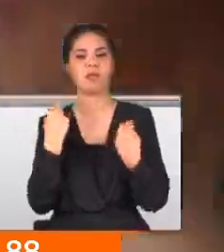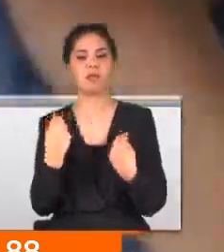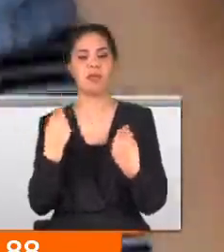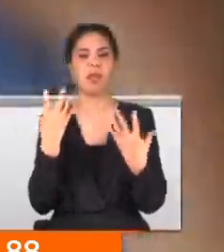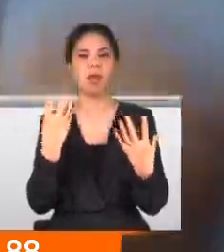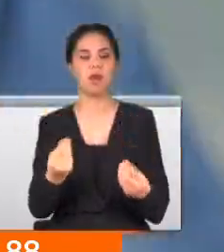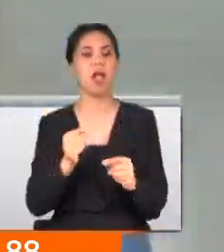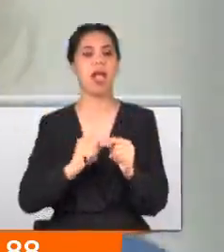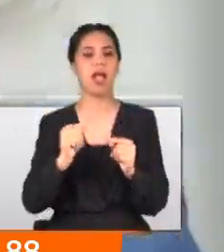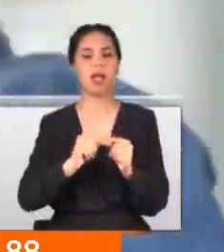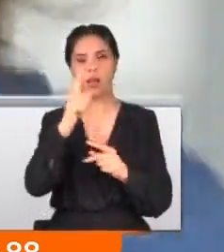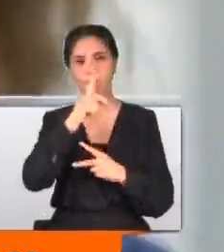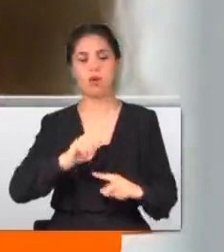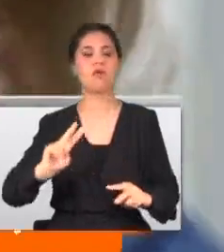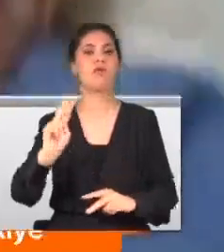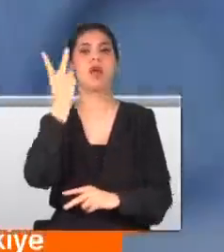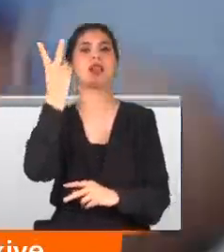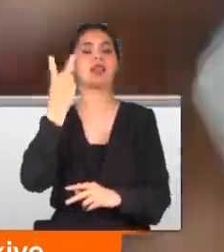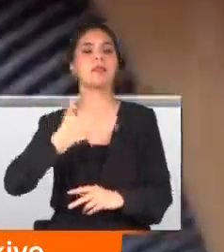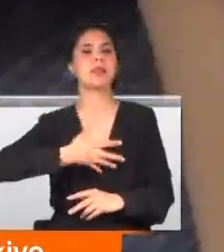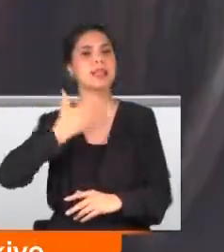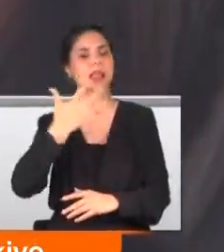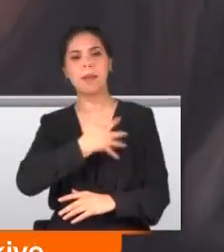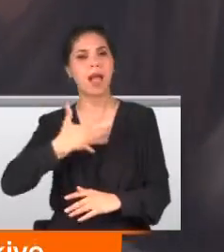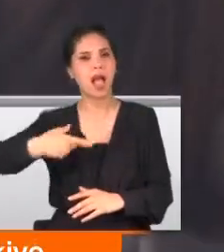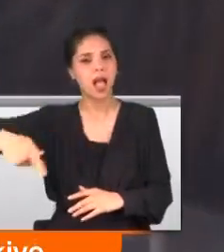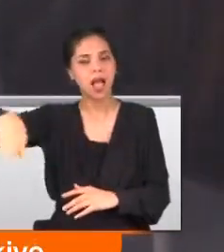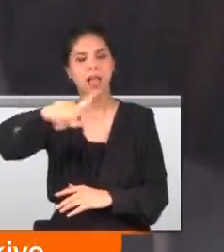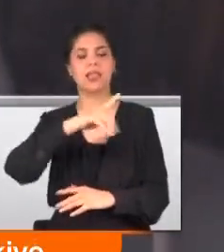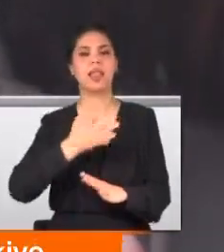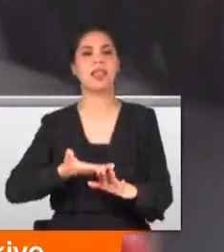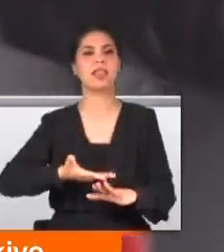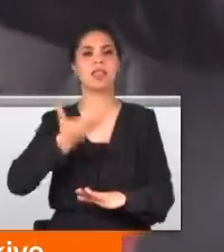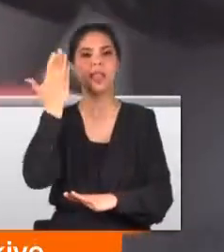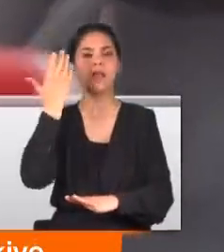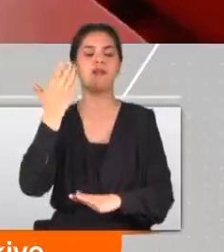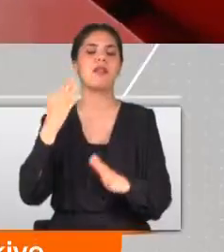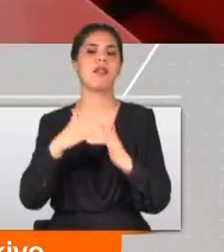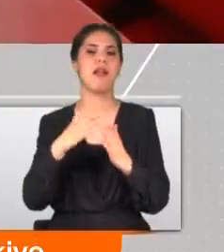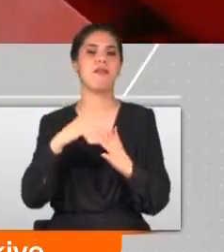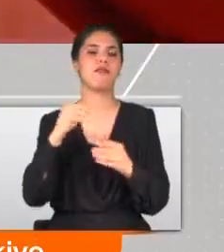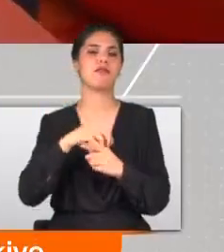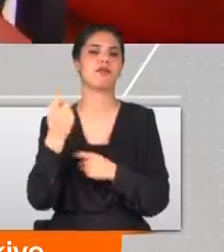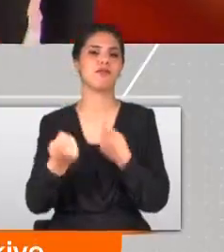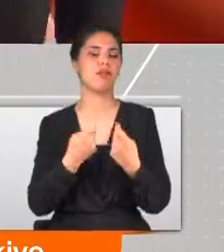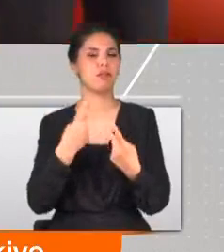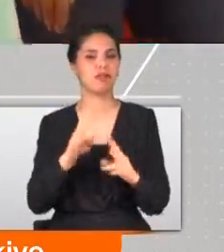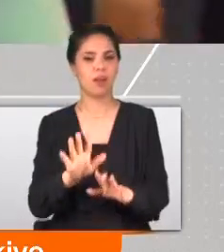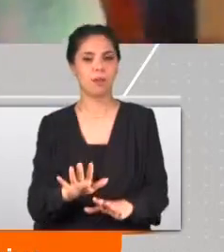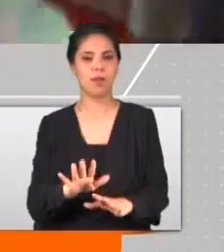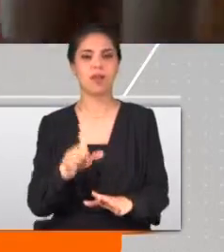olur. Ekonomik özgürlüğünden vazgeçmek istemeyen anneler evlerine daha çok vakit ayırabilecek. Gelecek yenilikle